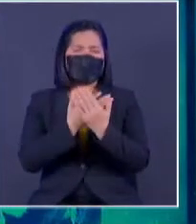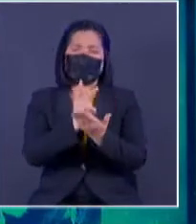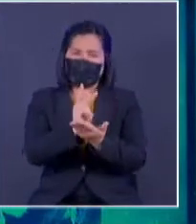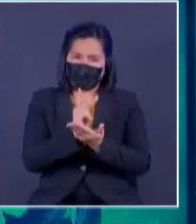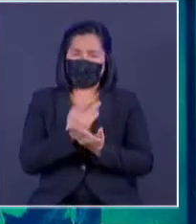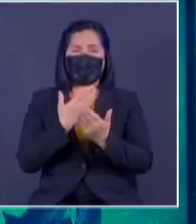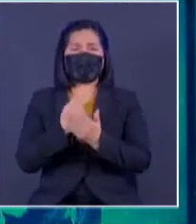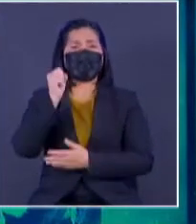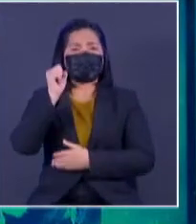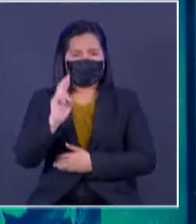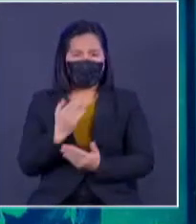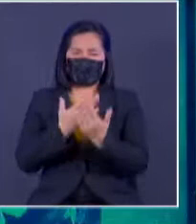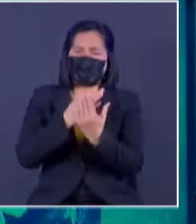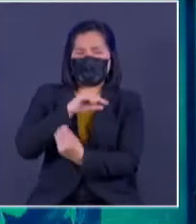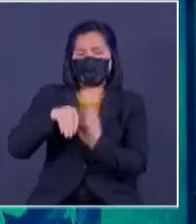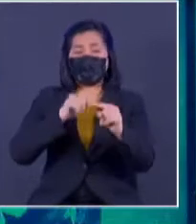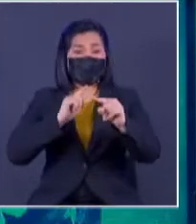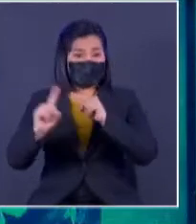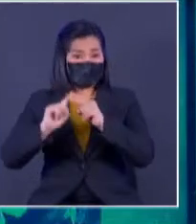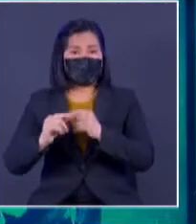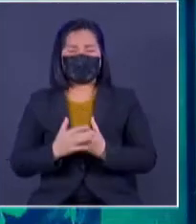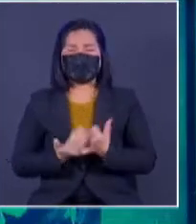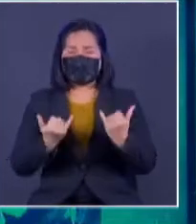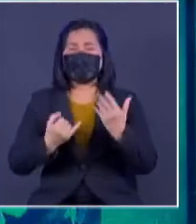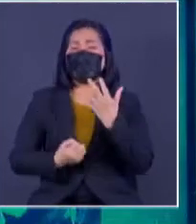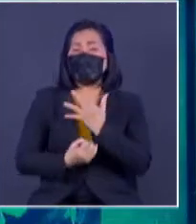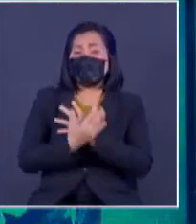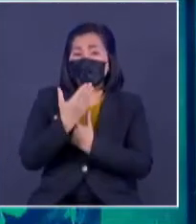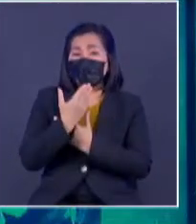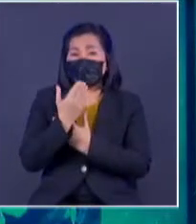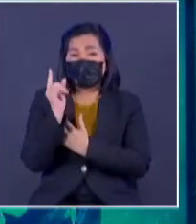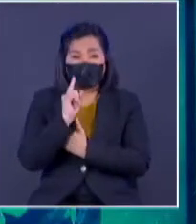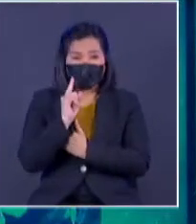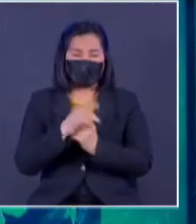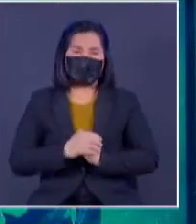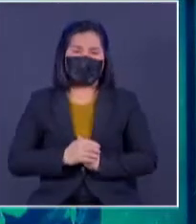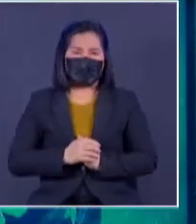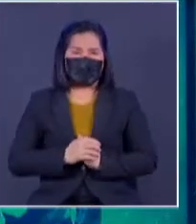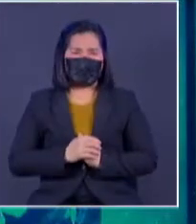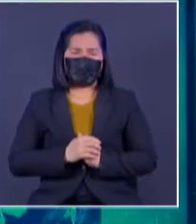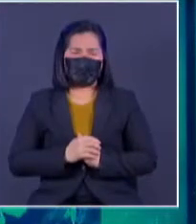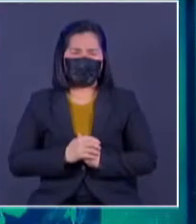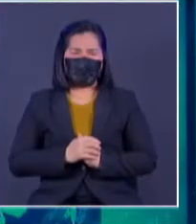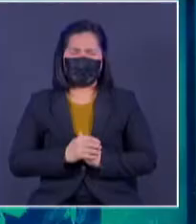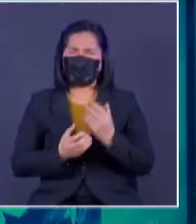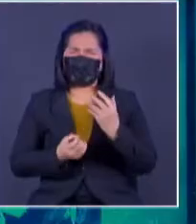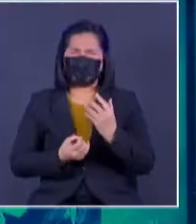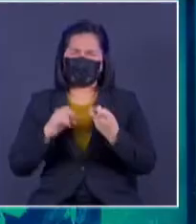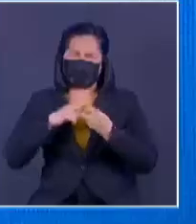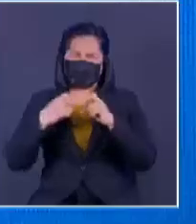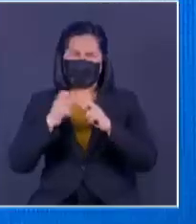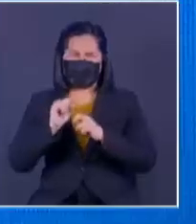าเงินที่จะเอามาหมุนเวียนแต่ทีนี้เนี่ยช่วงโอกาสแบบนี้มันกลายเป็นโอกาสทองของมิจฉาชีพเหมือนกันเ